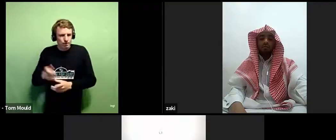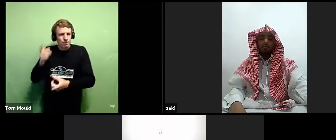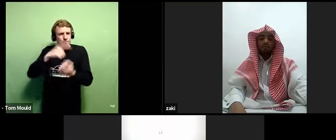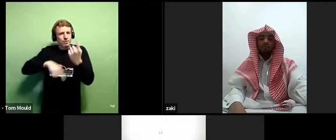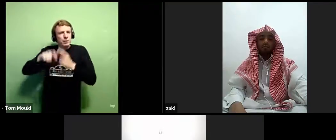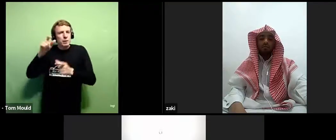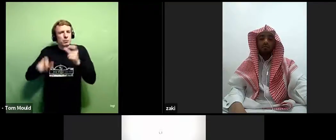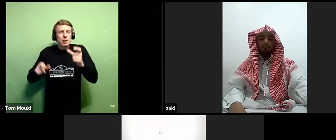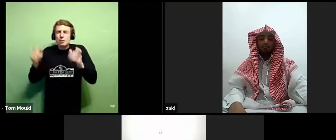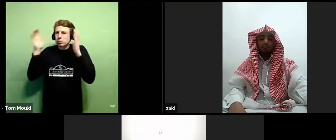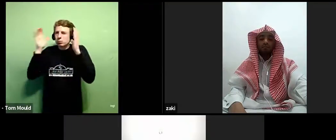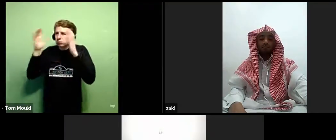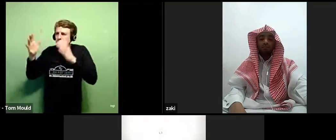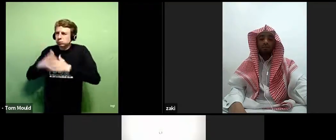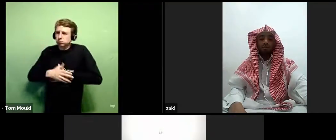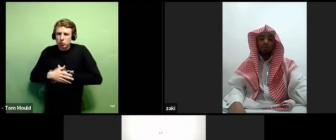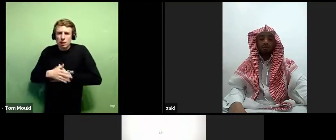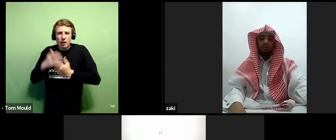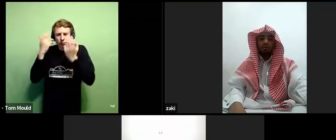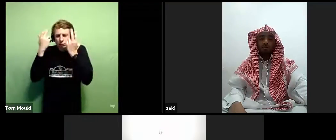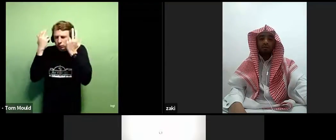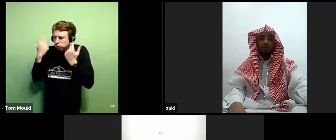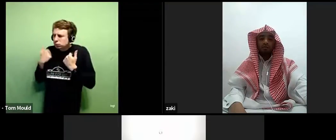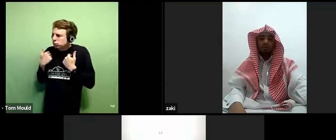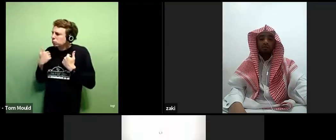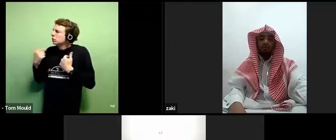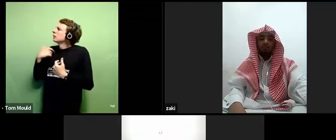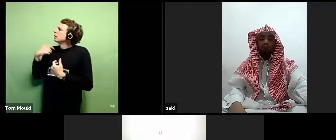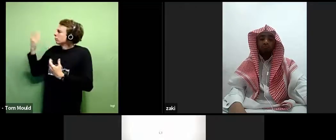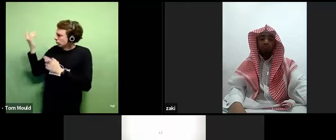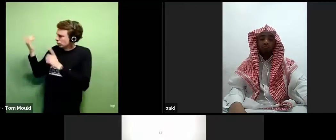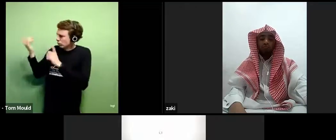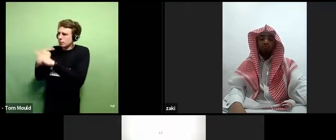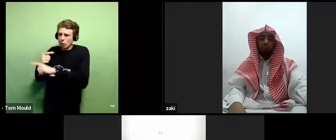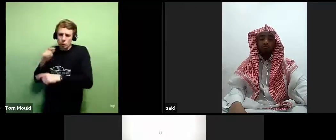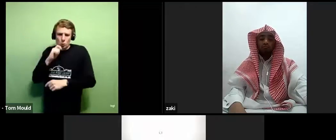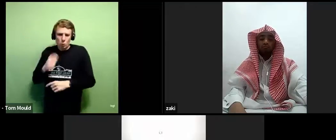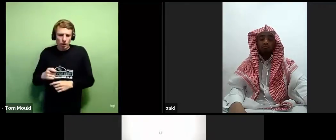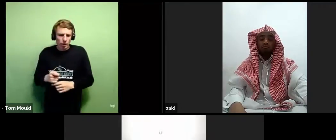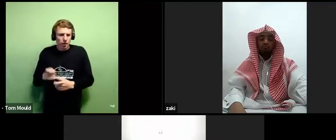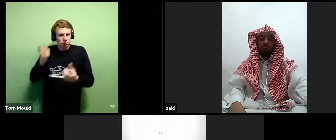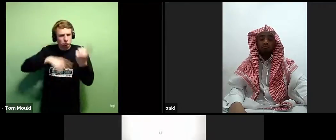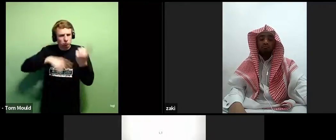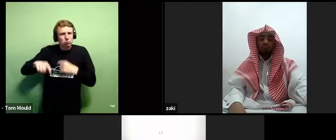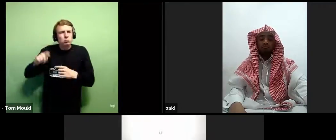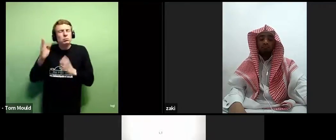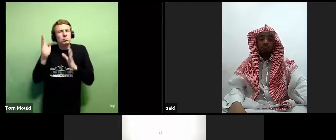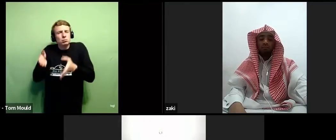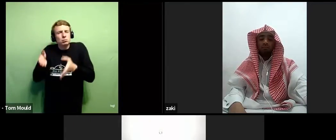So let them obey me and believe in me, so that they may be led aright.